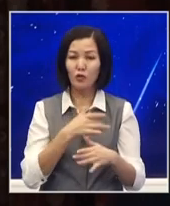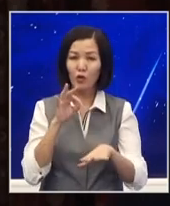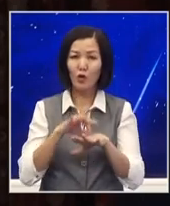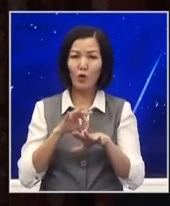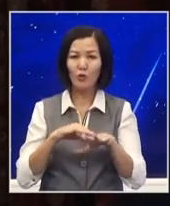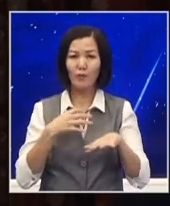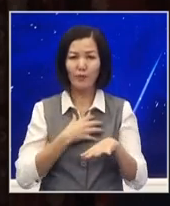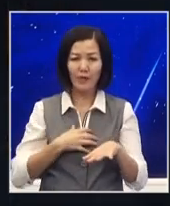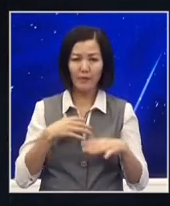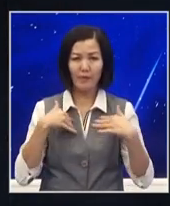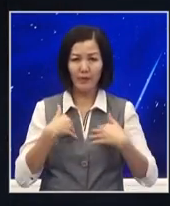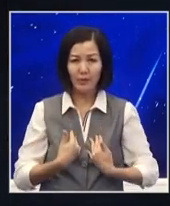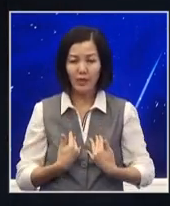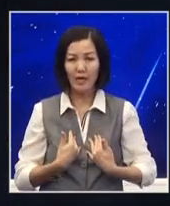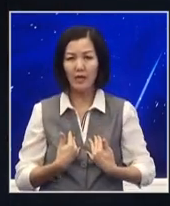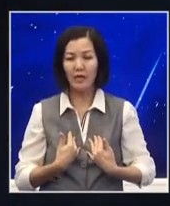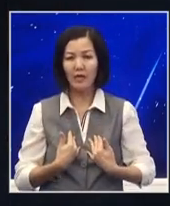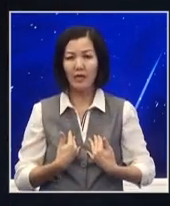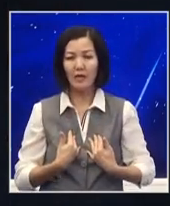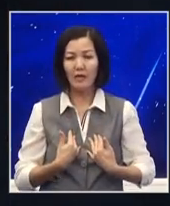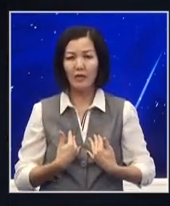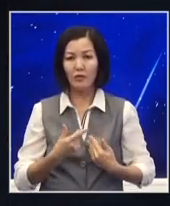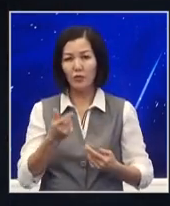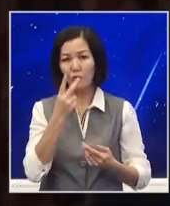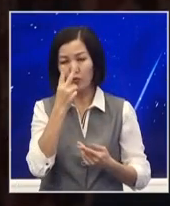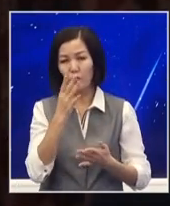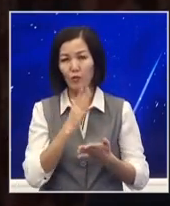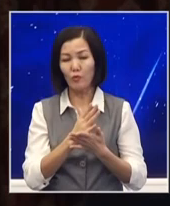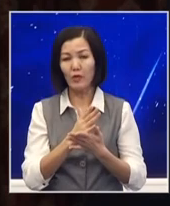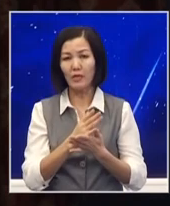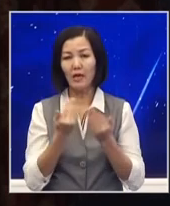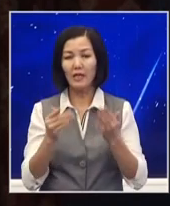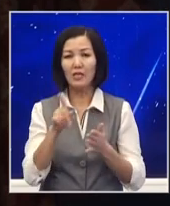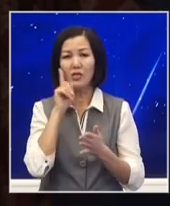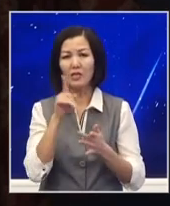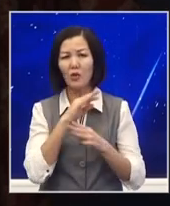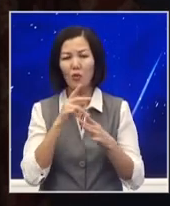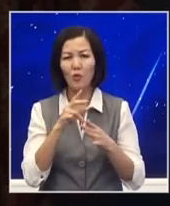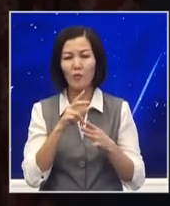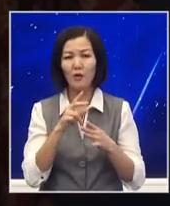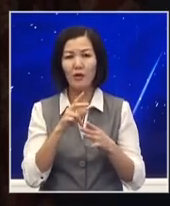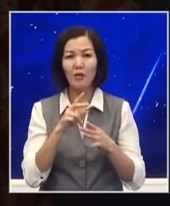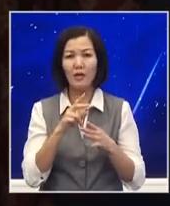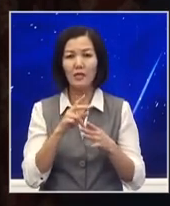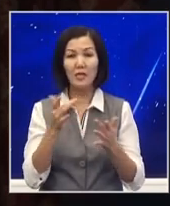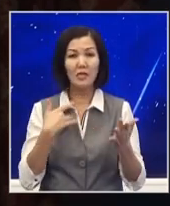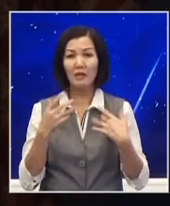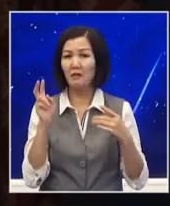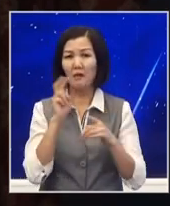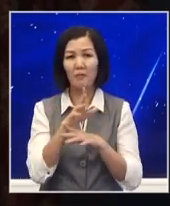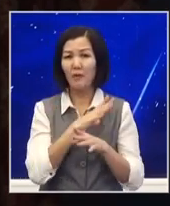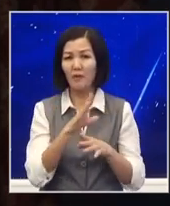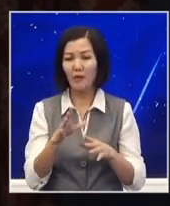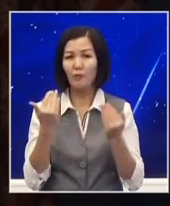сол көрсетіледі. Жастар көп театрға келіп келіп қазір. Мысалы, бүгінгі осы қойылымның өзі,